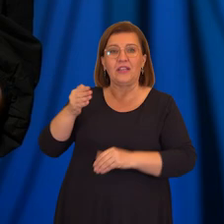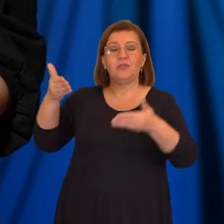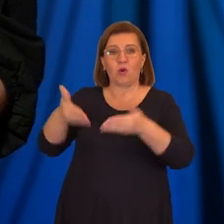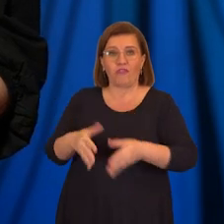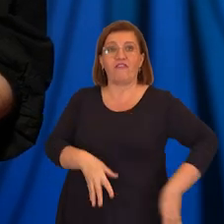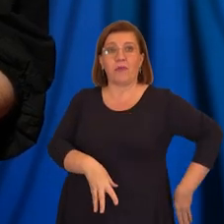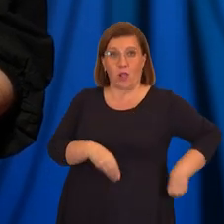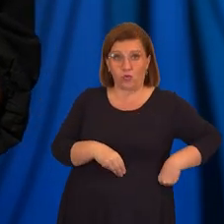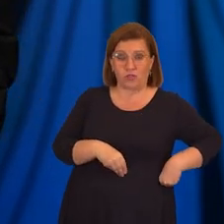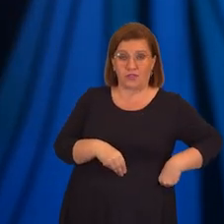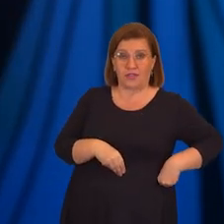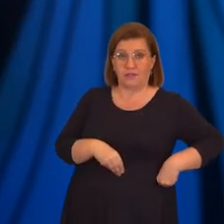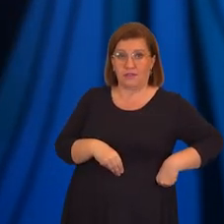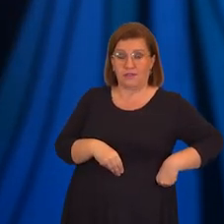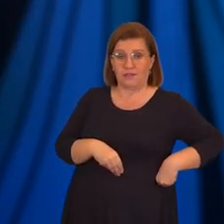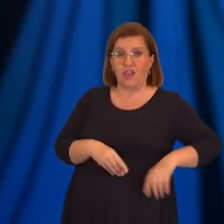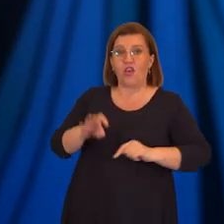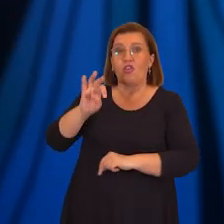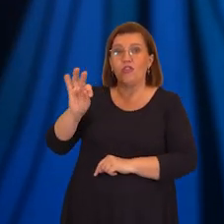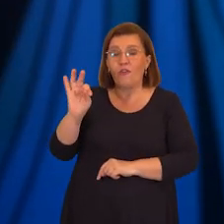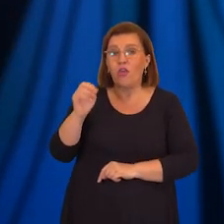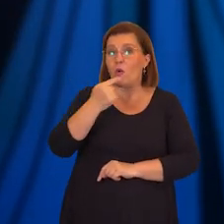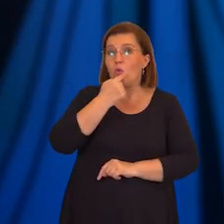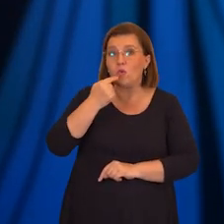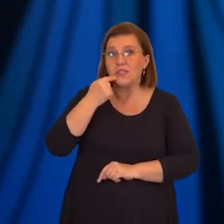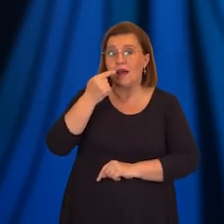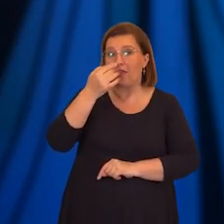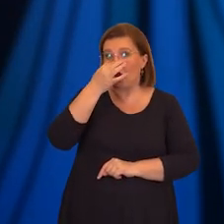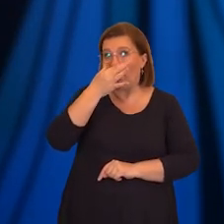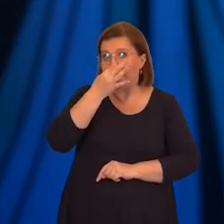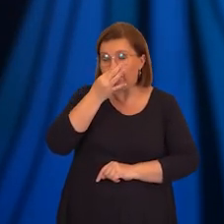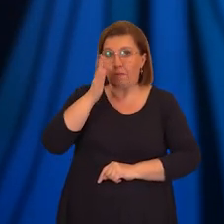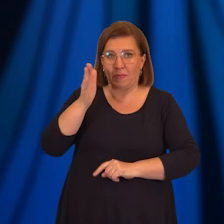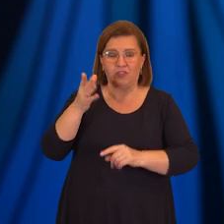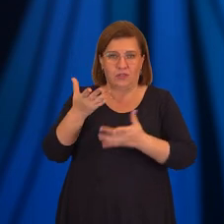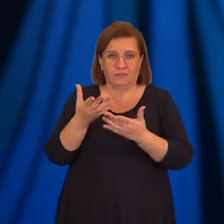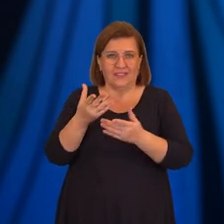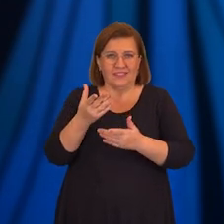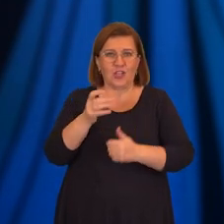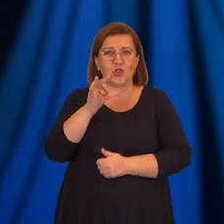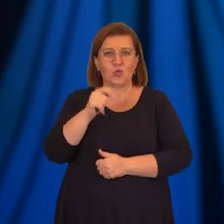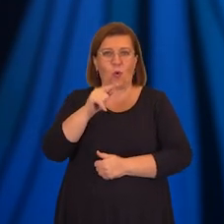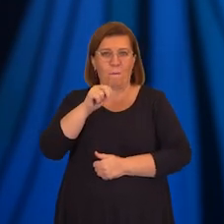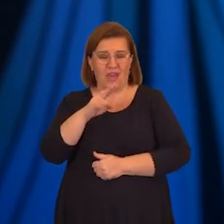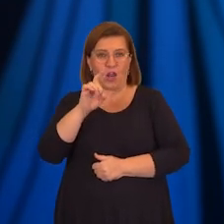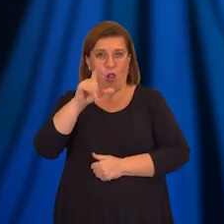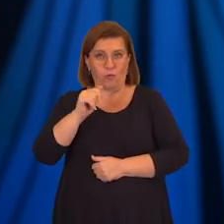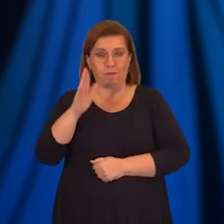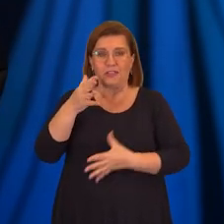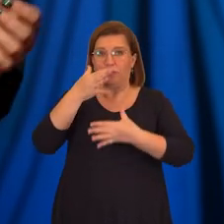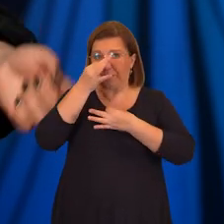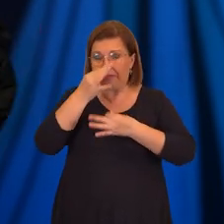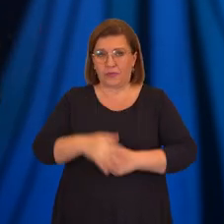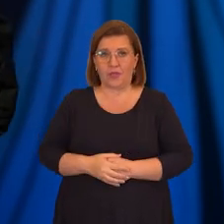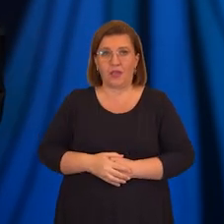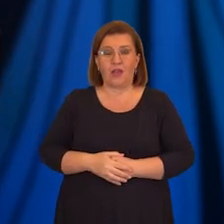pieluszce. Jego usta i nozdrza sklejone superglu, a do krtani